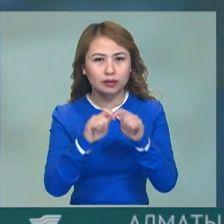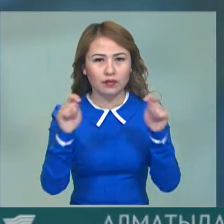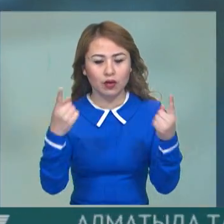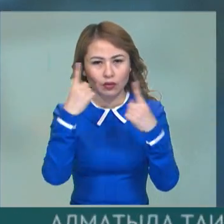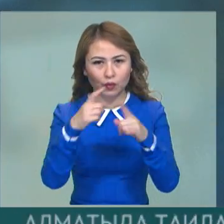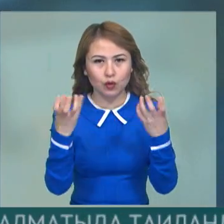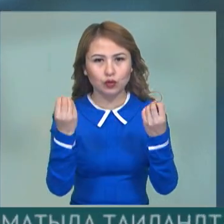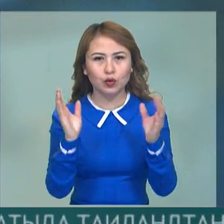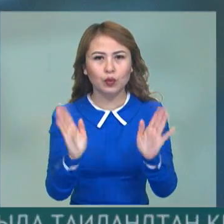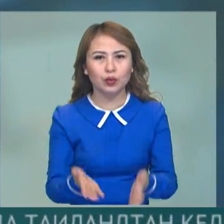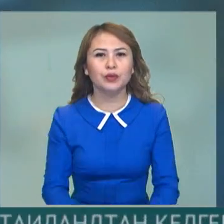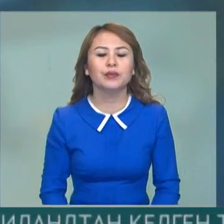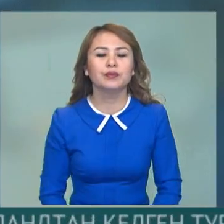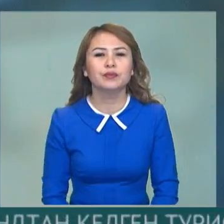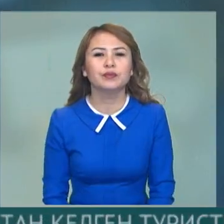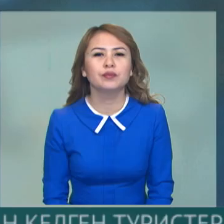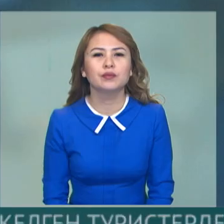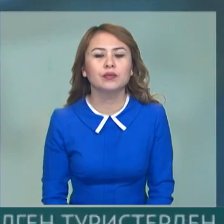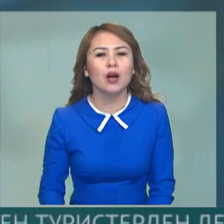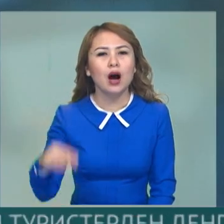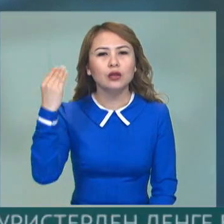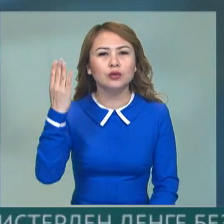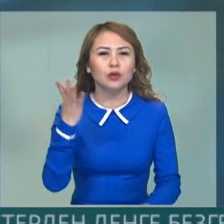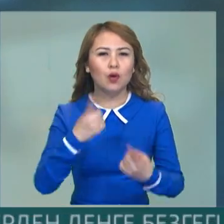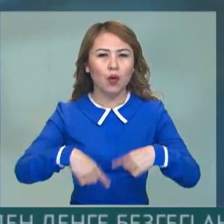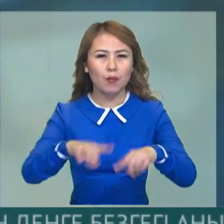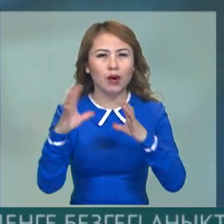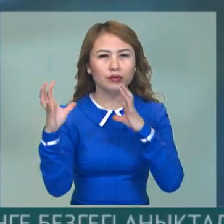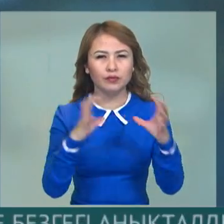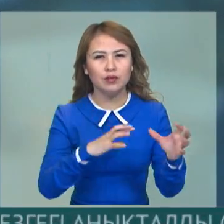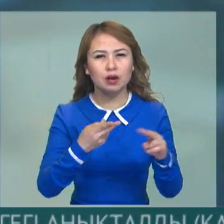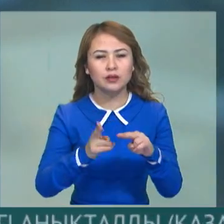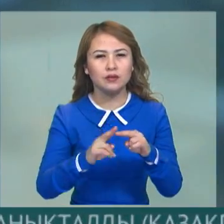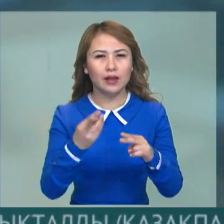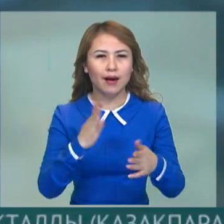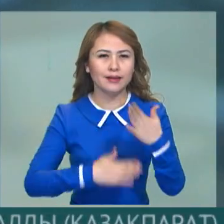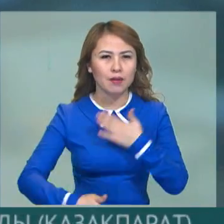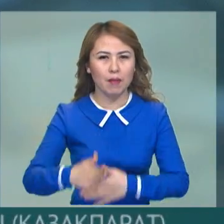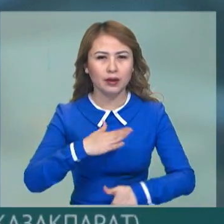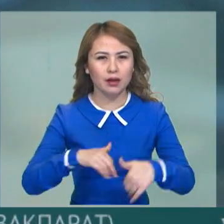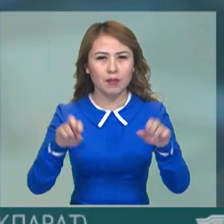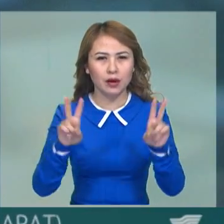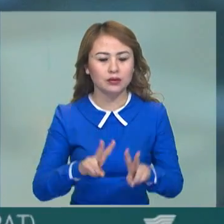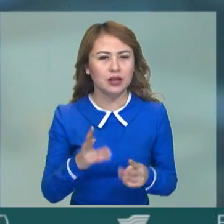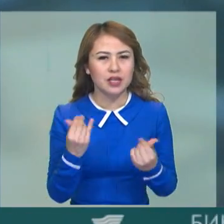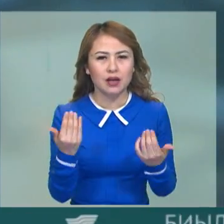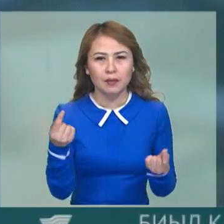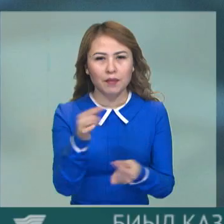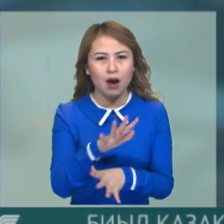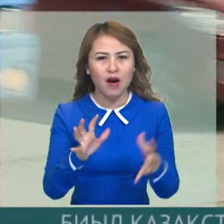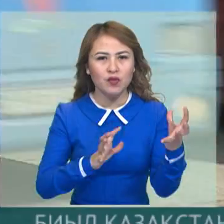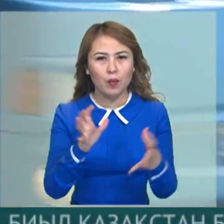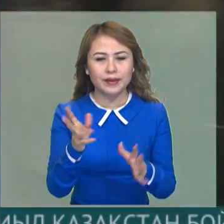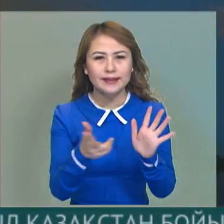ресми түрде хабарланады. Ақтөбеде қоғамдық көлік мүмкіндігі шектеулі азаматтарға арналмаған. Шаһарда